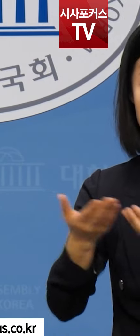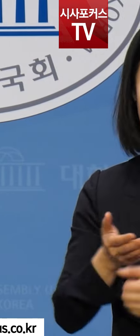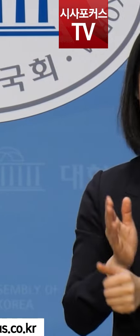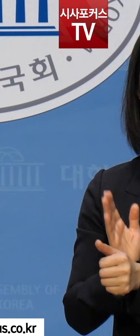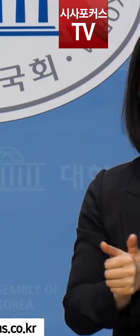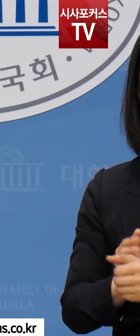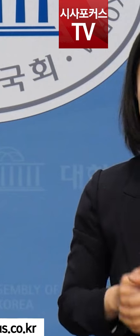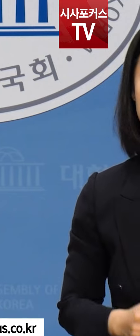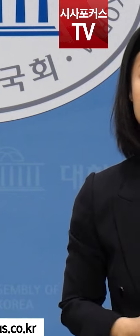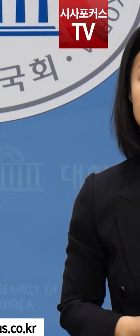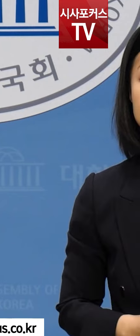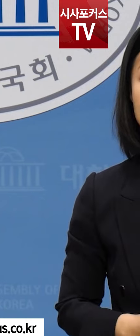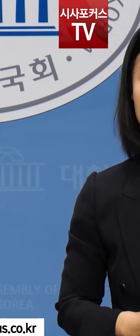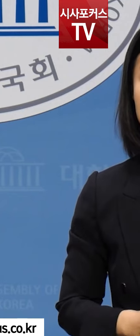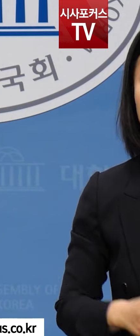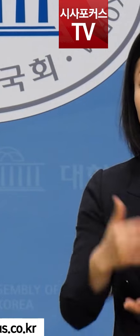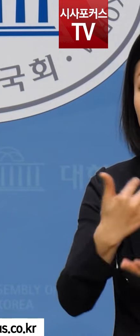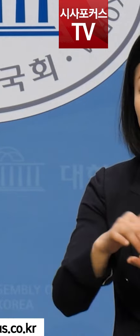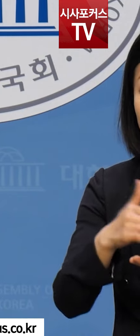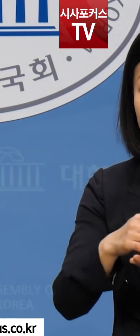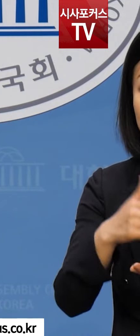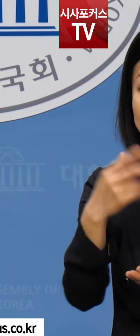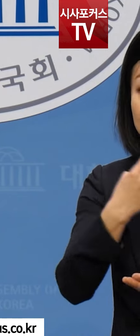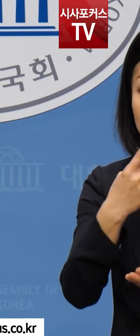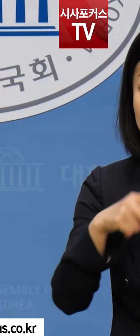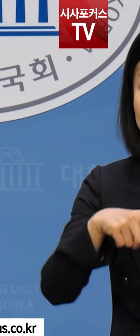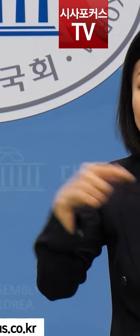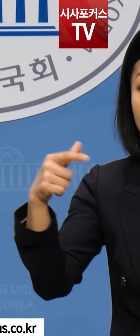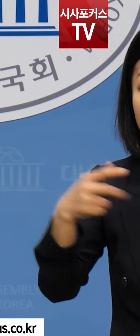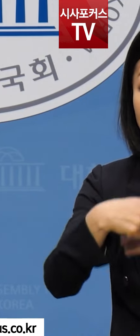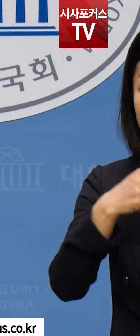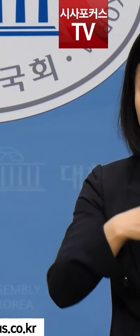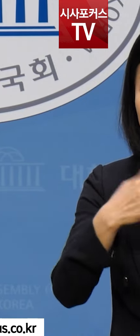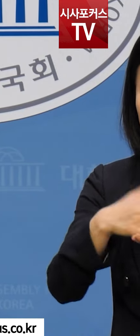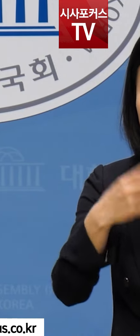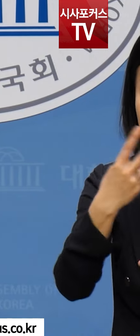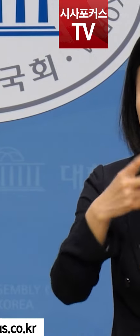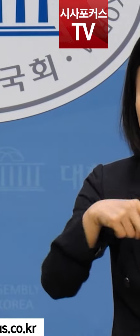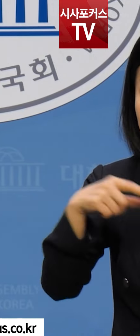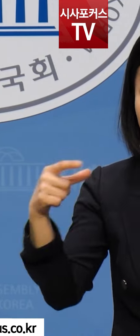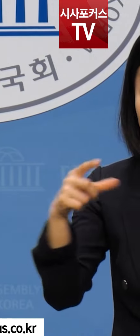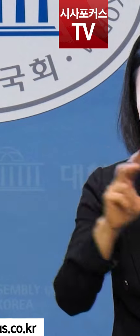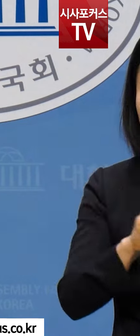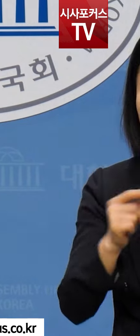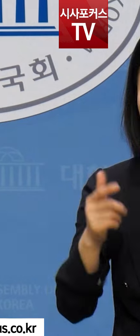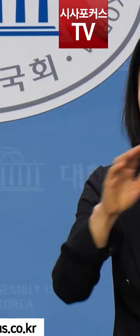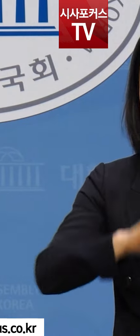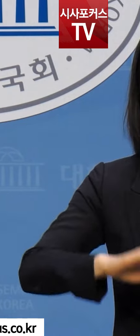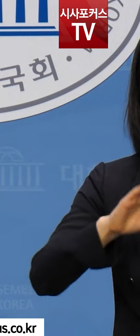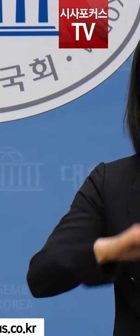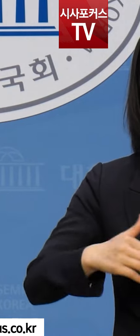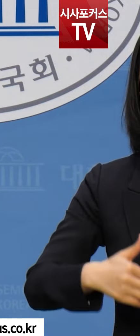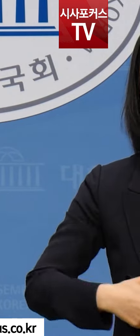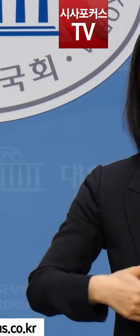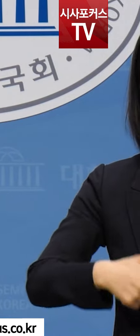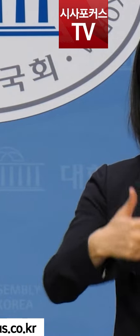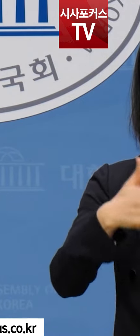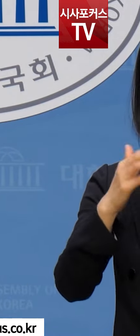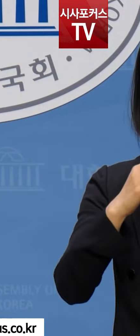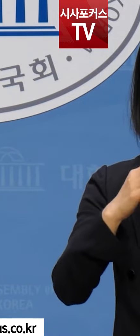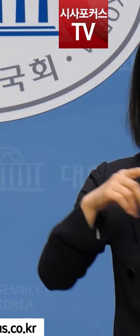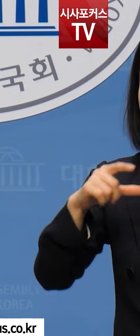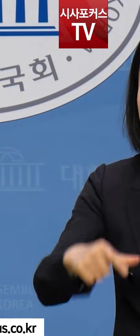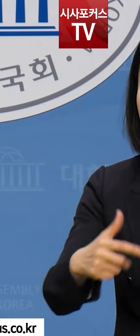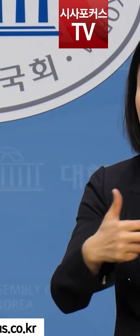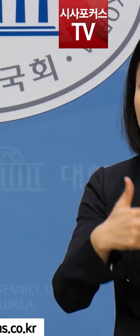합니다. 단지 숫자만 늘리는 증원안이 아니라 궁극적으로 공공, 필수,